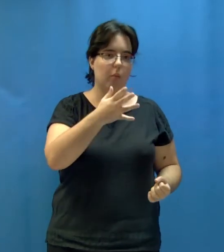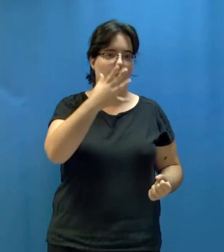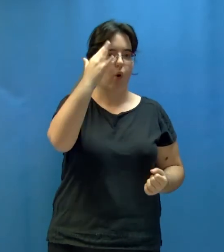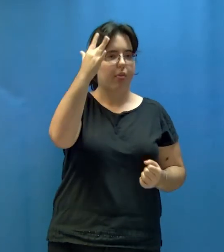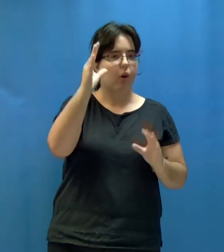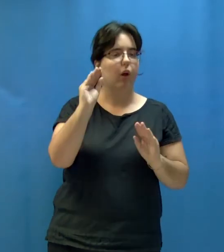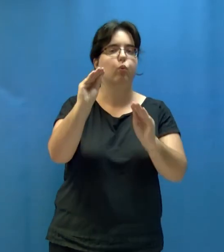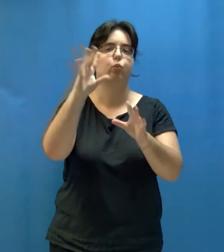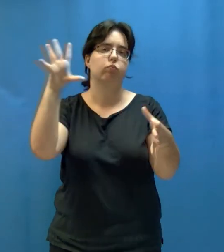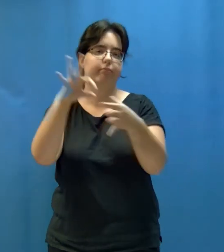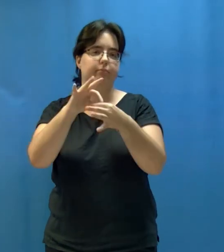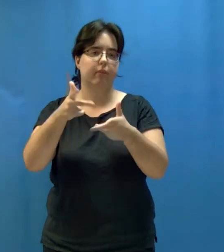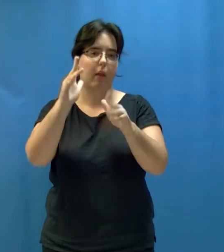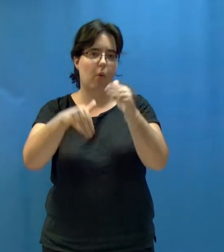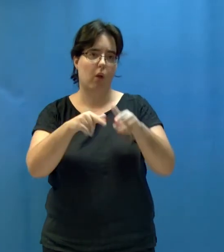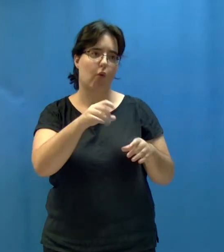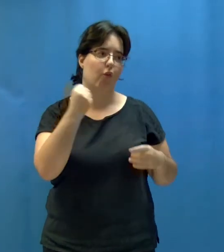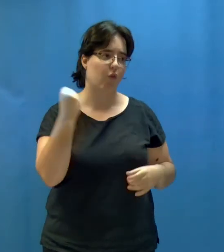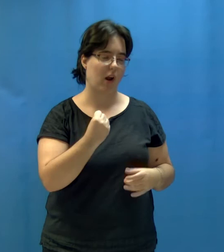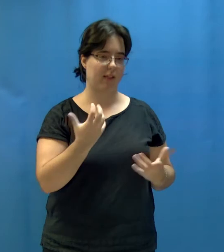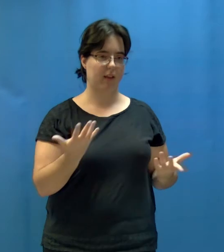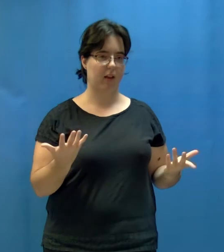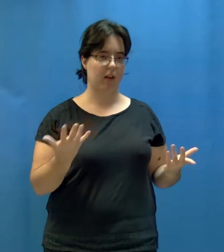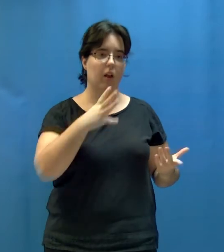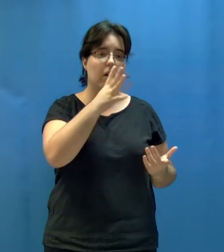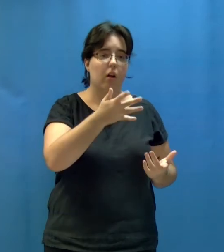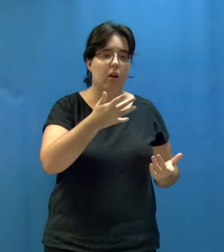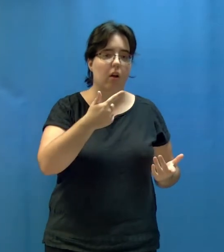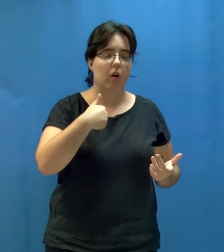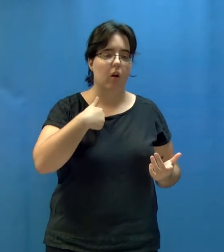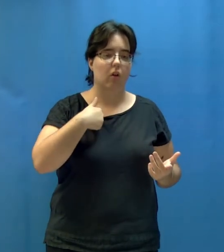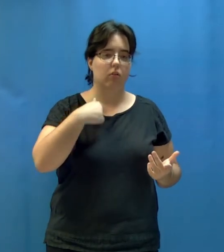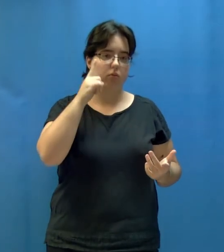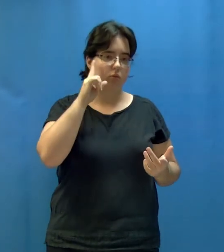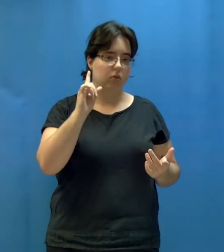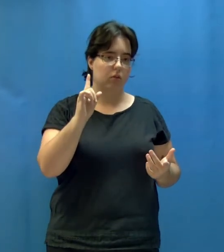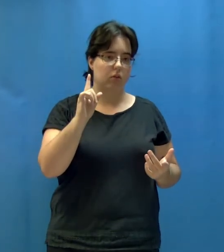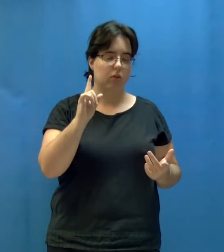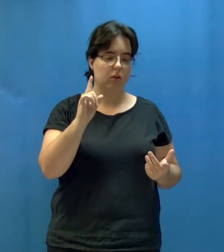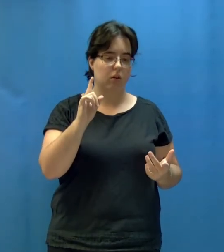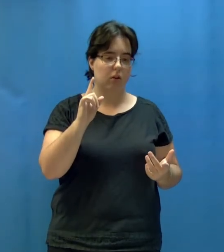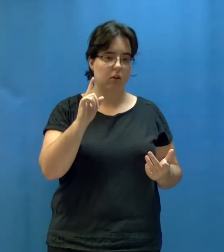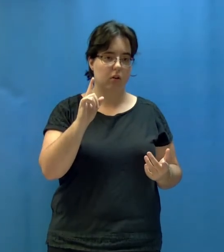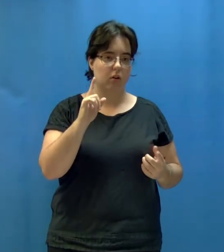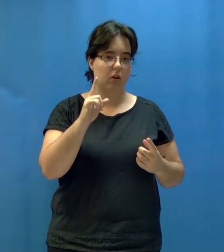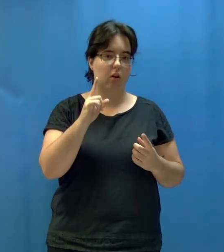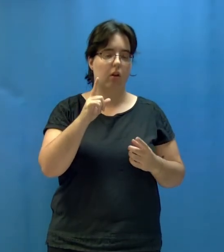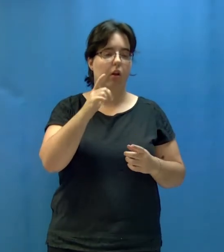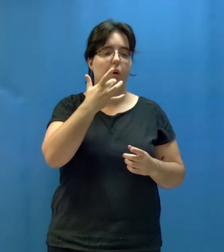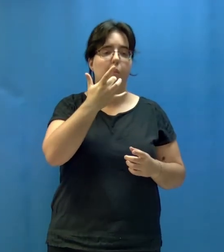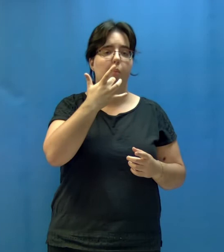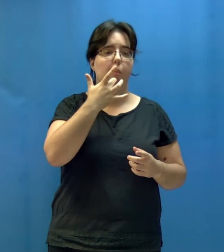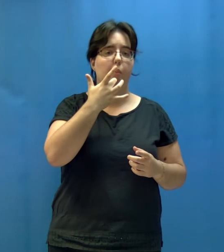democracia. Ha sonat molt fort, jo no sé. I vaig a dir una cosa, si en este país Montesquieu no s'ha mort i així tenim la independència de